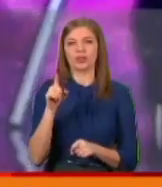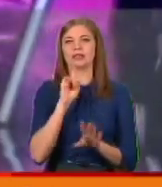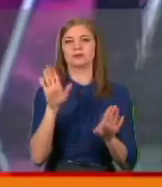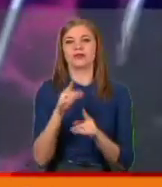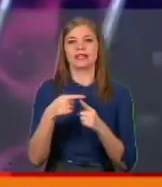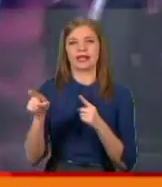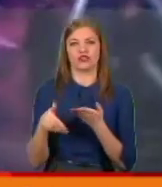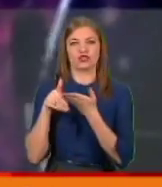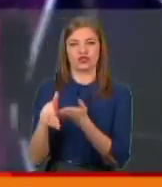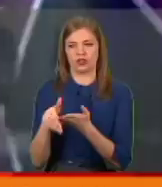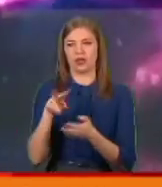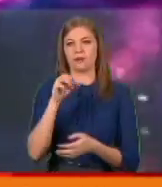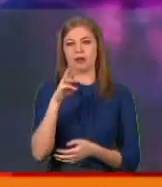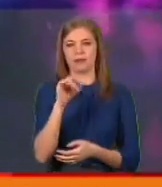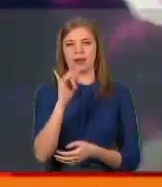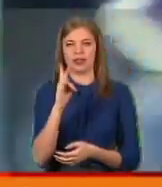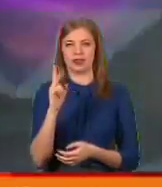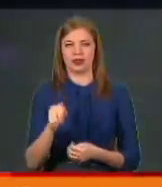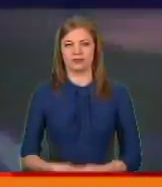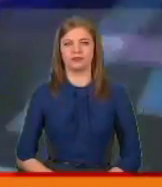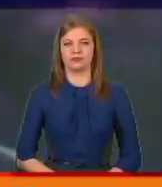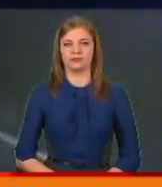інші конкурсанці «Мамі Рікі».